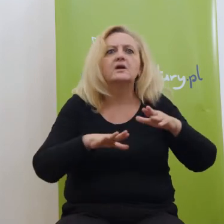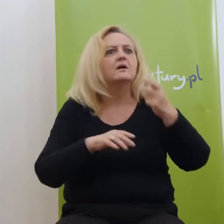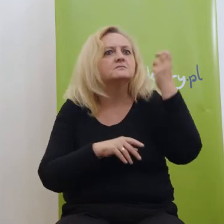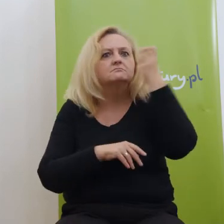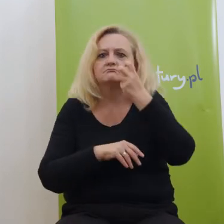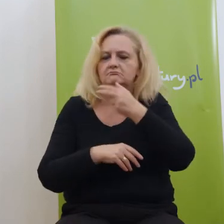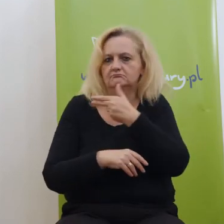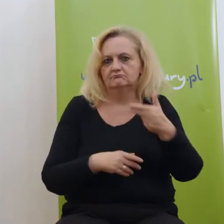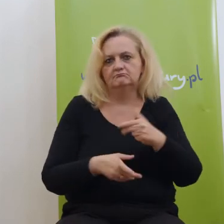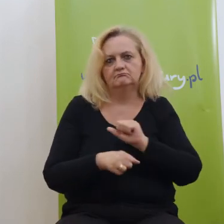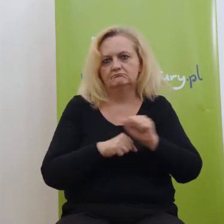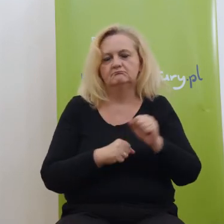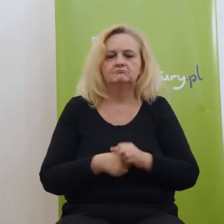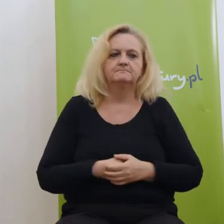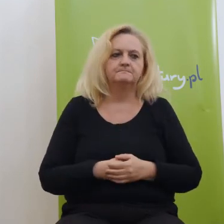interesujące.